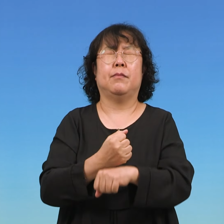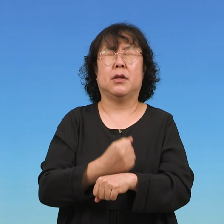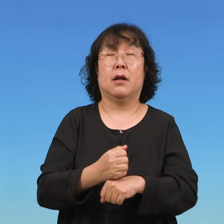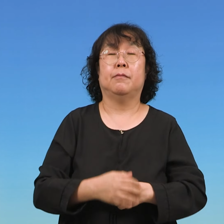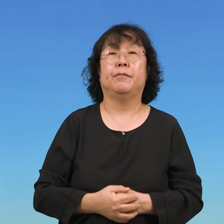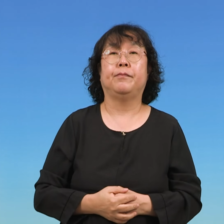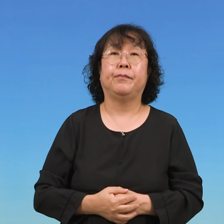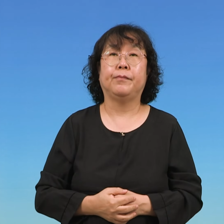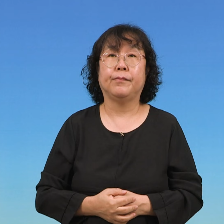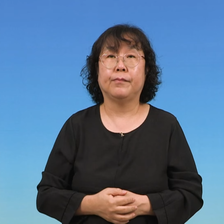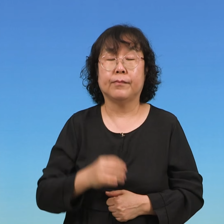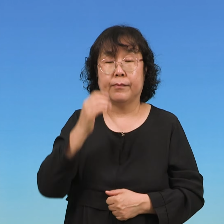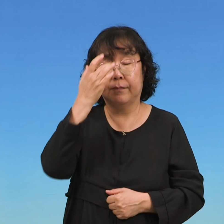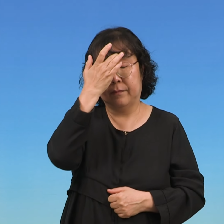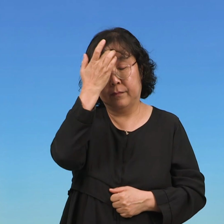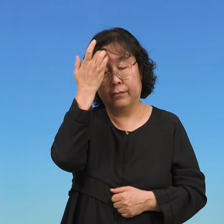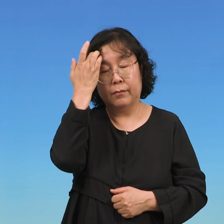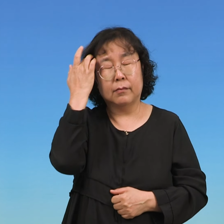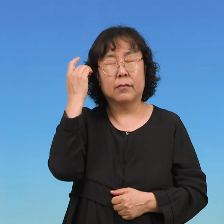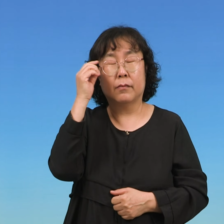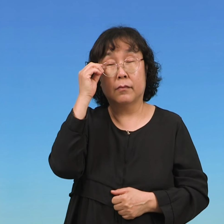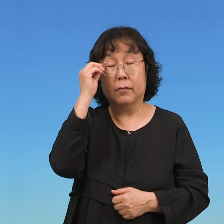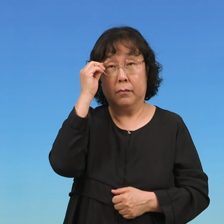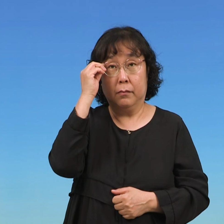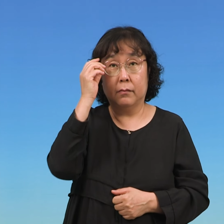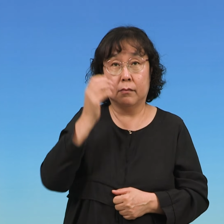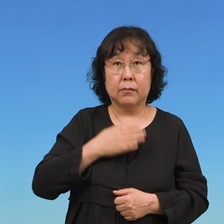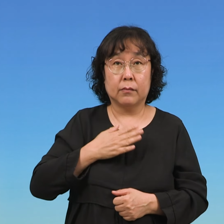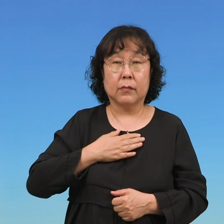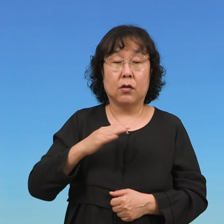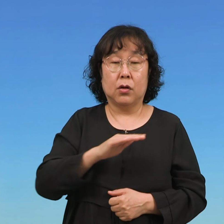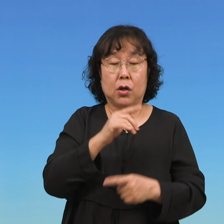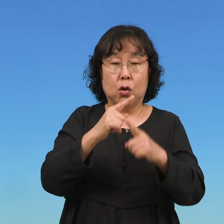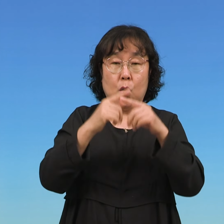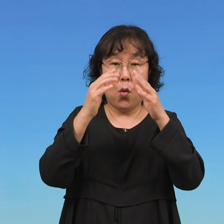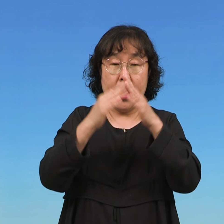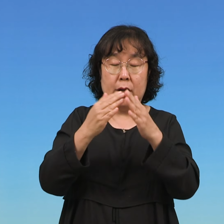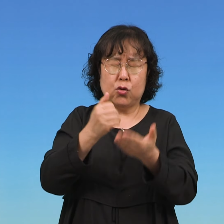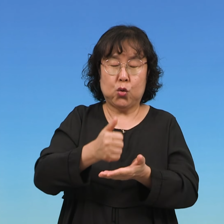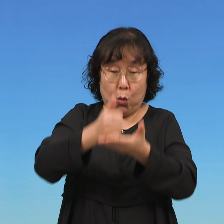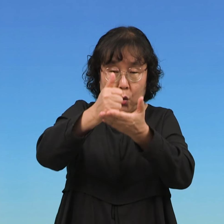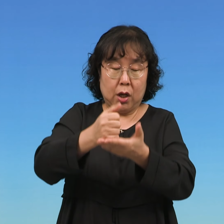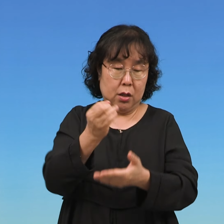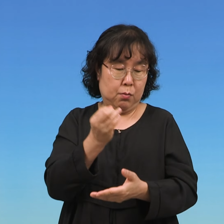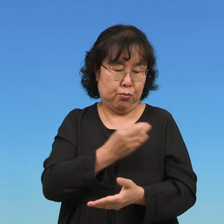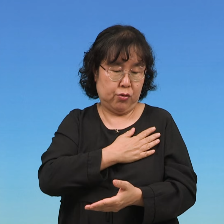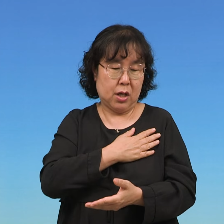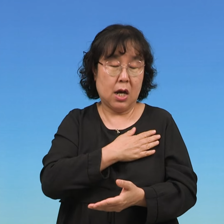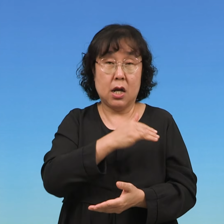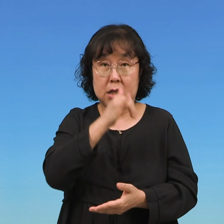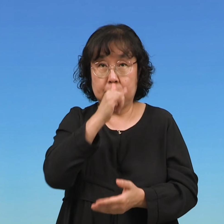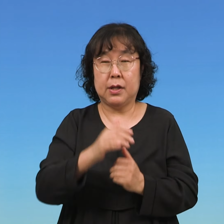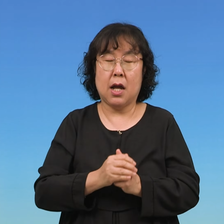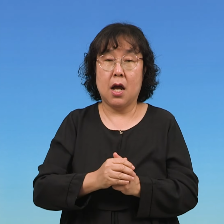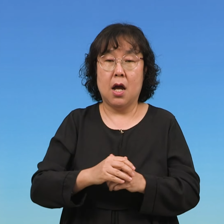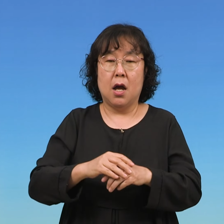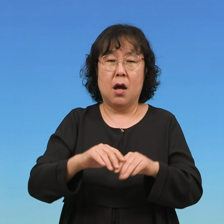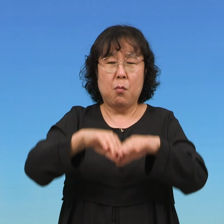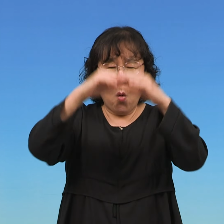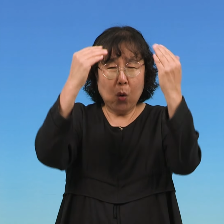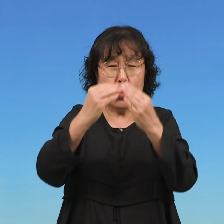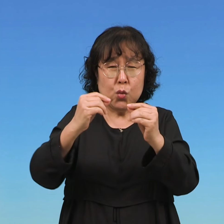우리 교회에 저는 우리 교회만 아니까요 존경해 맞이하는 그 부자들이 좀 계시거든요 한결같이